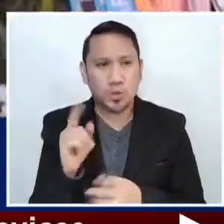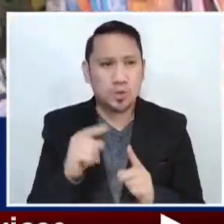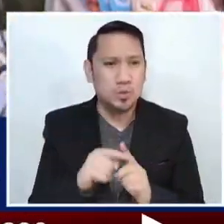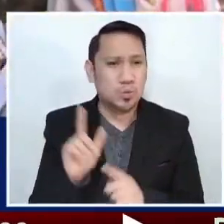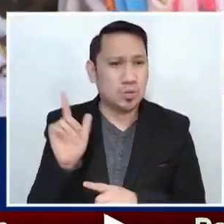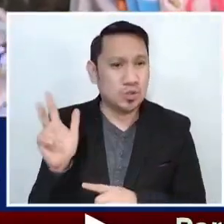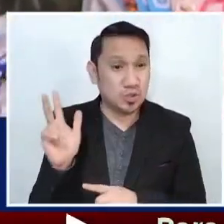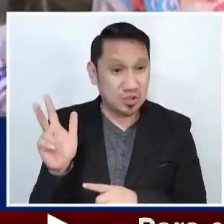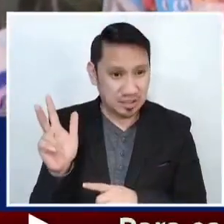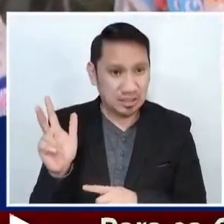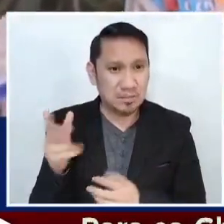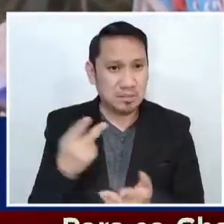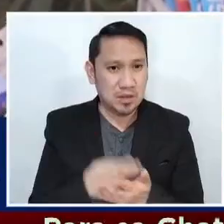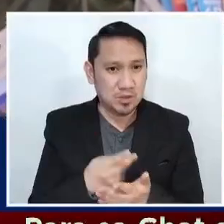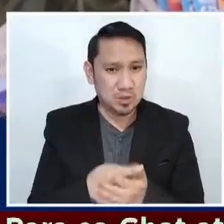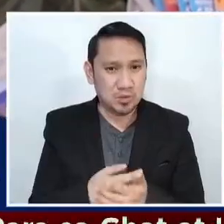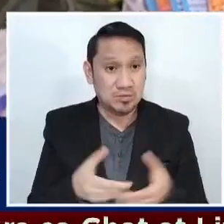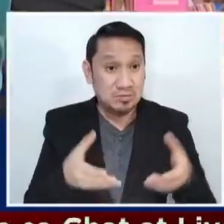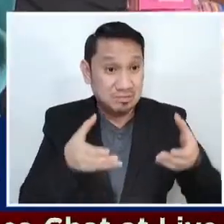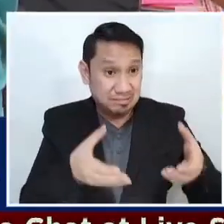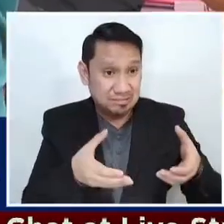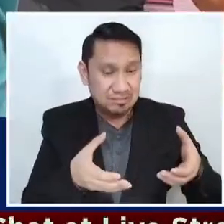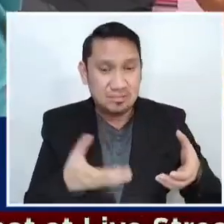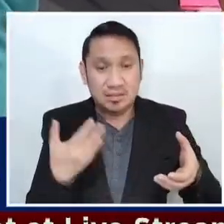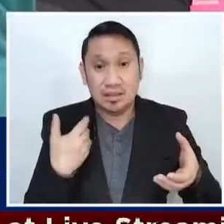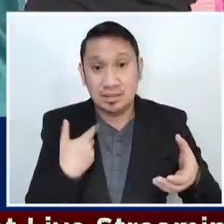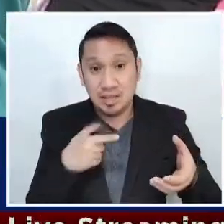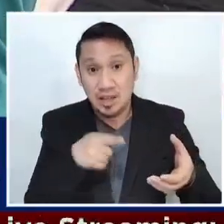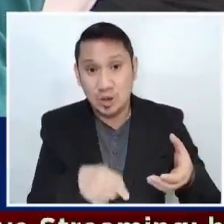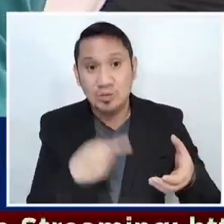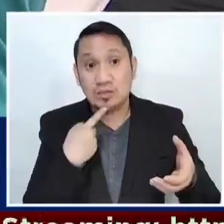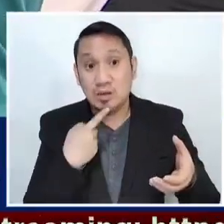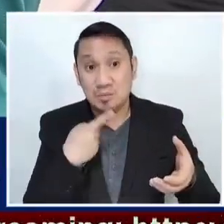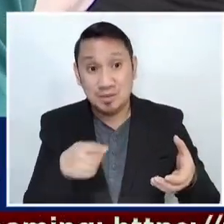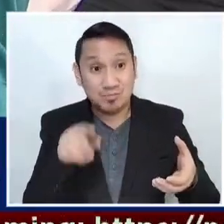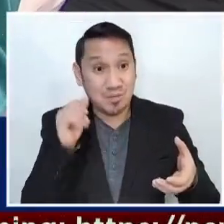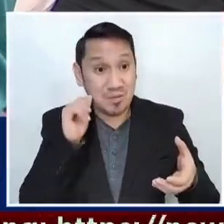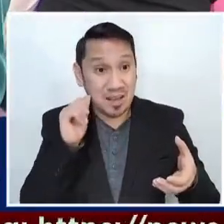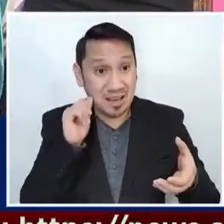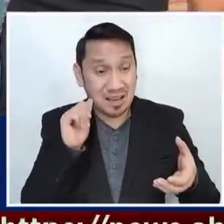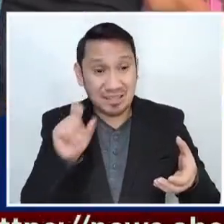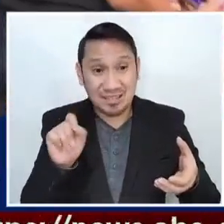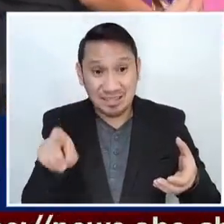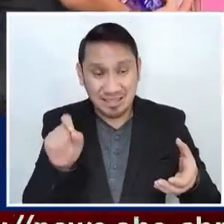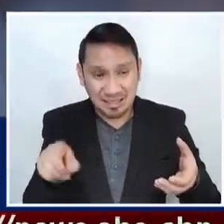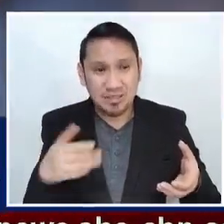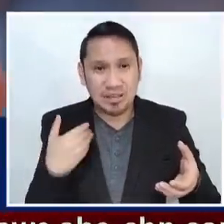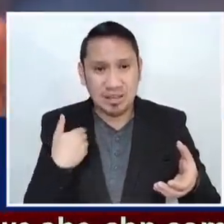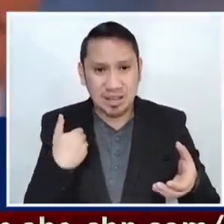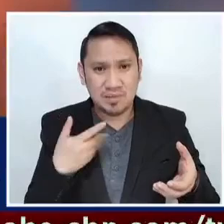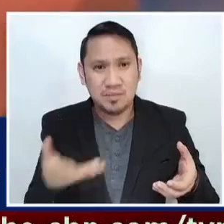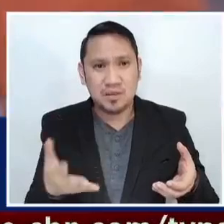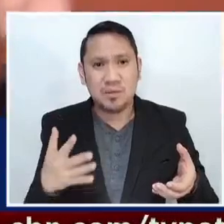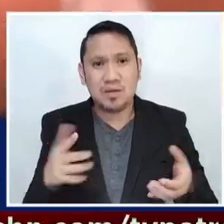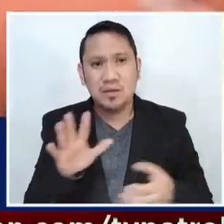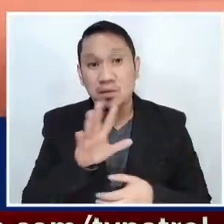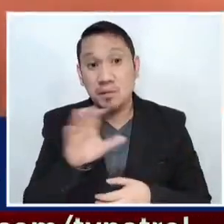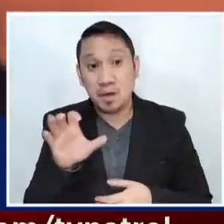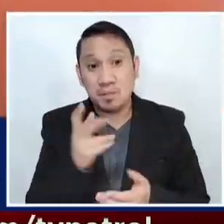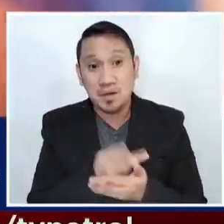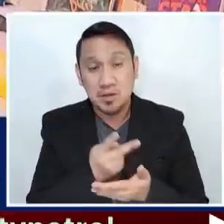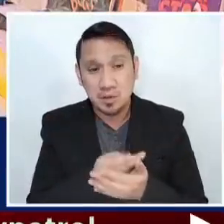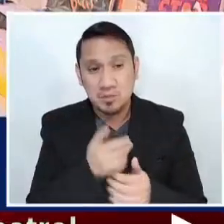ang itinaas sa bawat pack. Kaya naman tansya ng tinderang si Irma, kailangang maglaan ng mga nanay ng 500 pesos